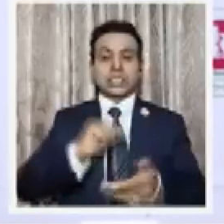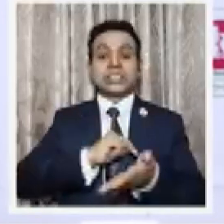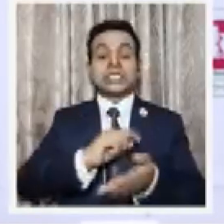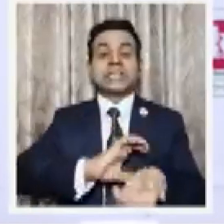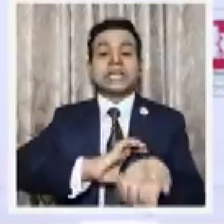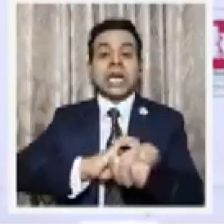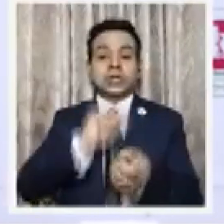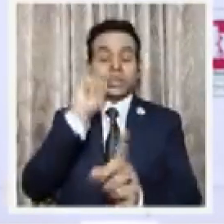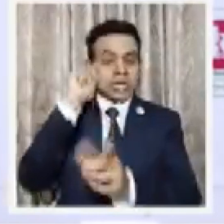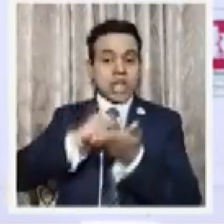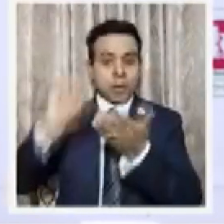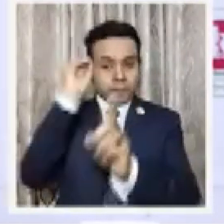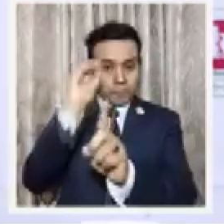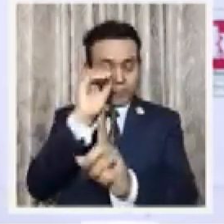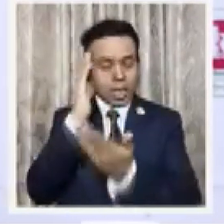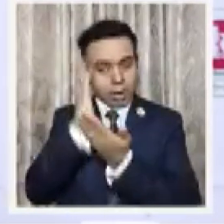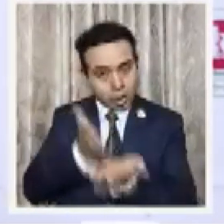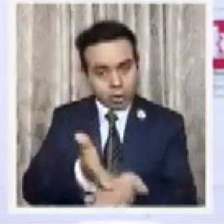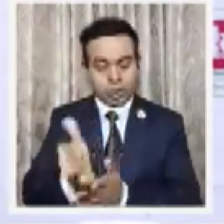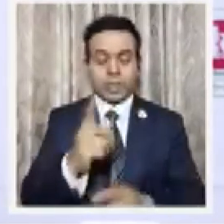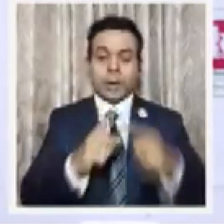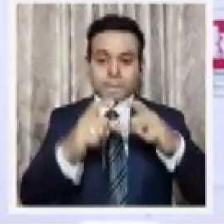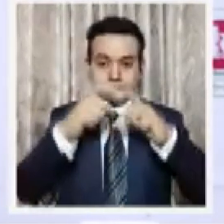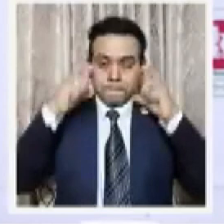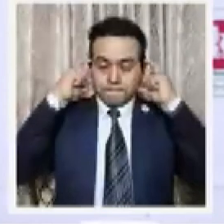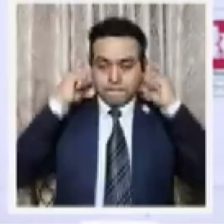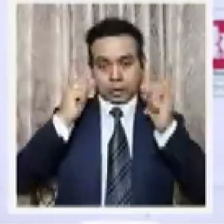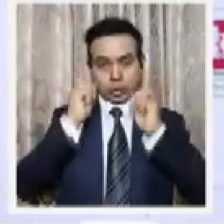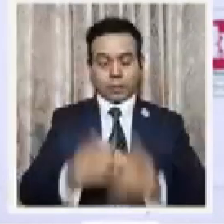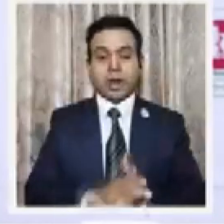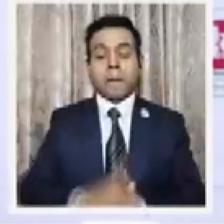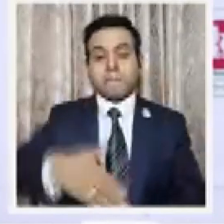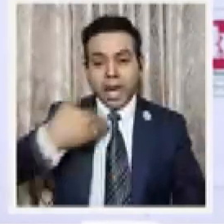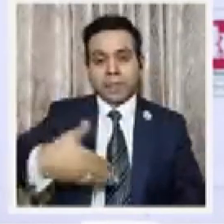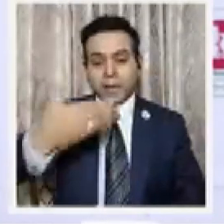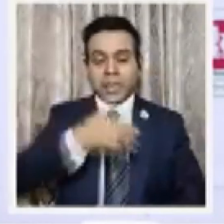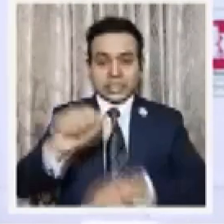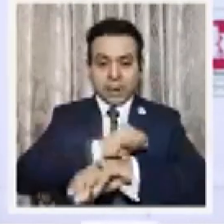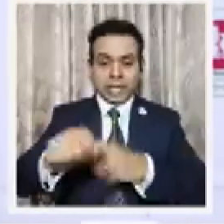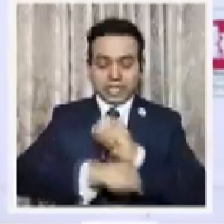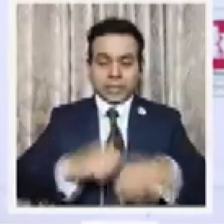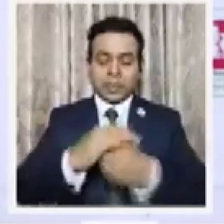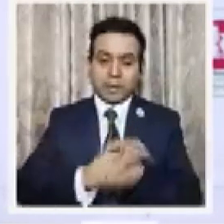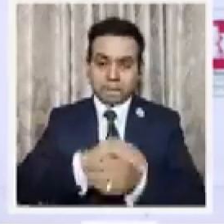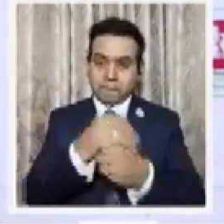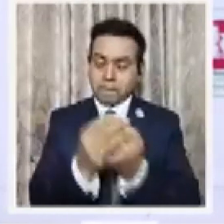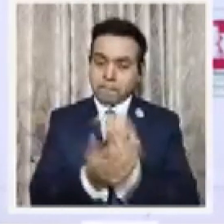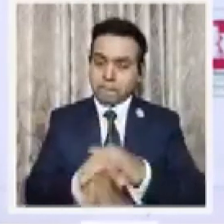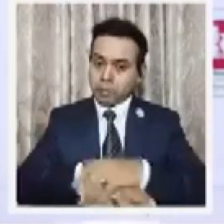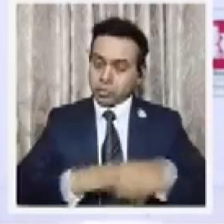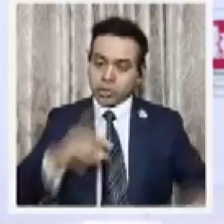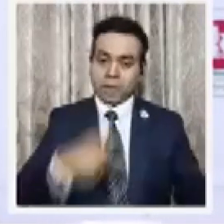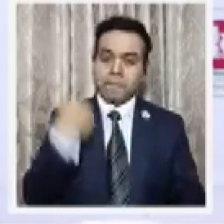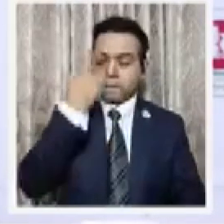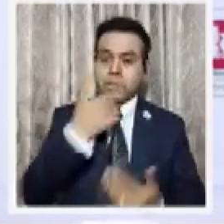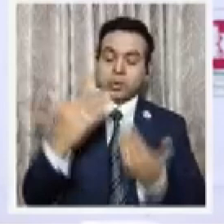যেন সর্বোচ্চ সতর্কতা গ্রহণ করি, সচেতন থাকি, স্বাস্থ্যবিধিগুলো মেনে চলি। অবশ্যই আমরা যেন সঠিকভাবে